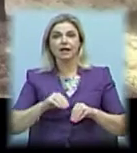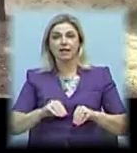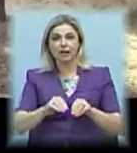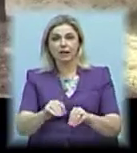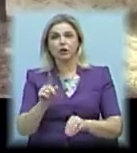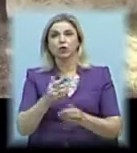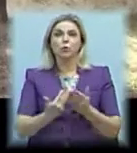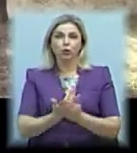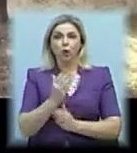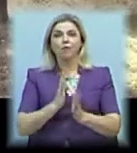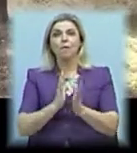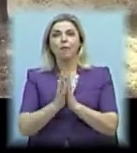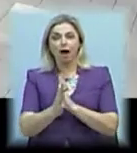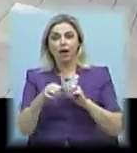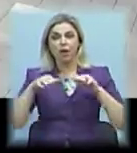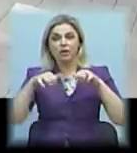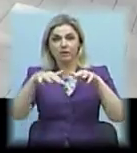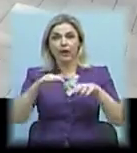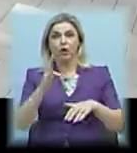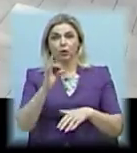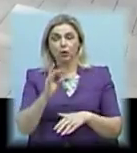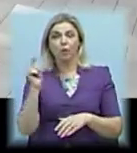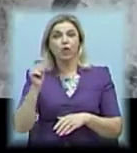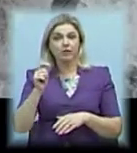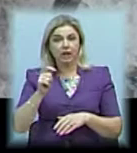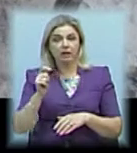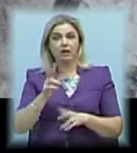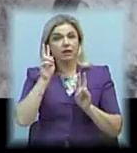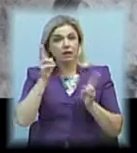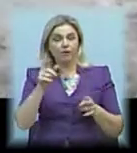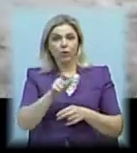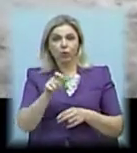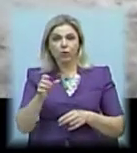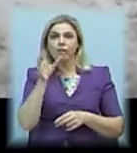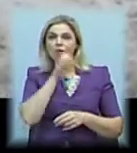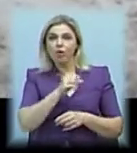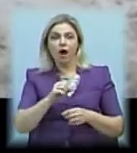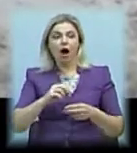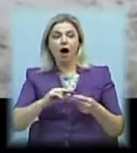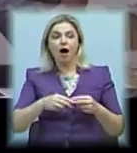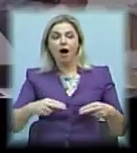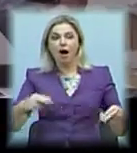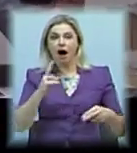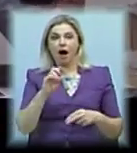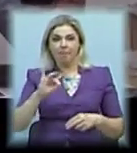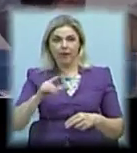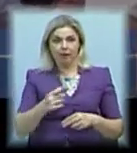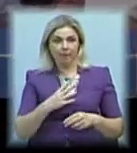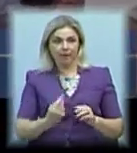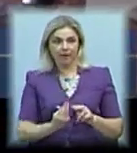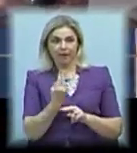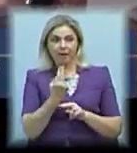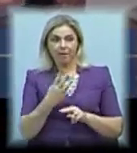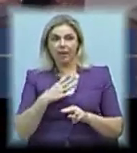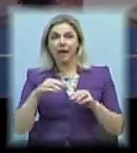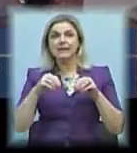паркове освітлення, та цими вихідними в ніч з неділі на понеділок невідомі вкрали кабелі системи освітлення. Отсюда торчав пучок кабелей. Вони були накриті